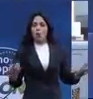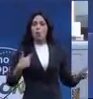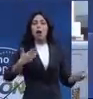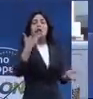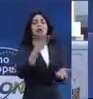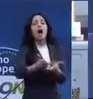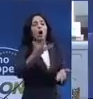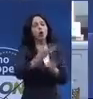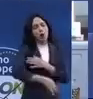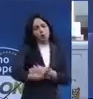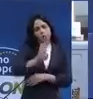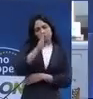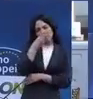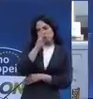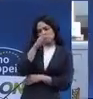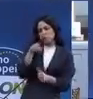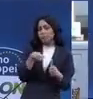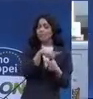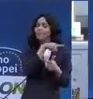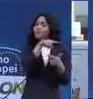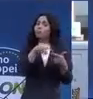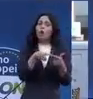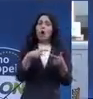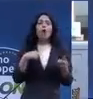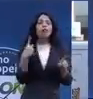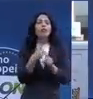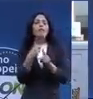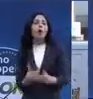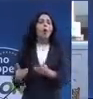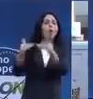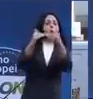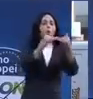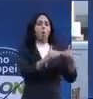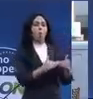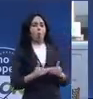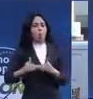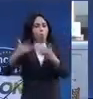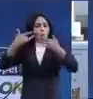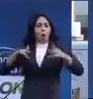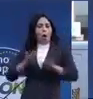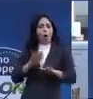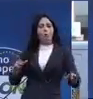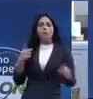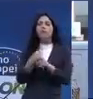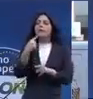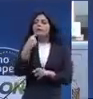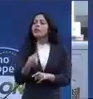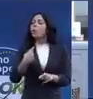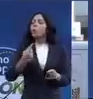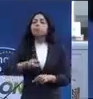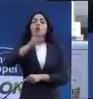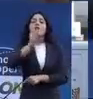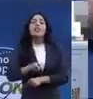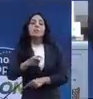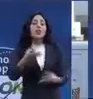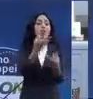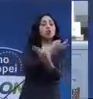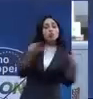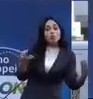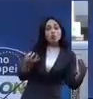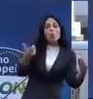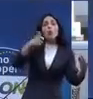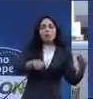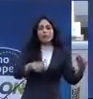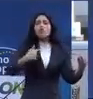raccontando palle essendo equanime per cui sei capace di dire un provvedimento è giusto in quanto